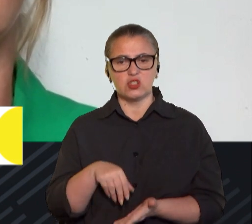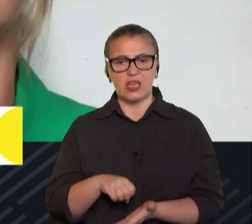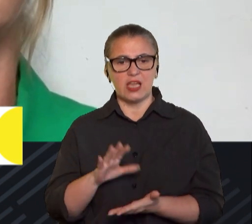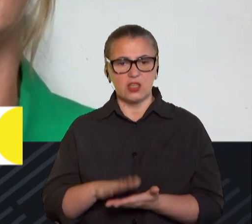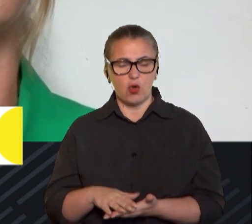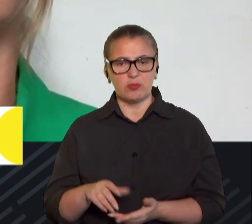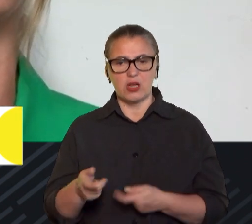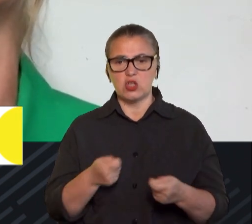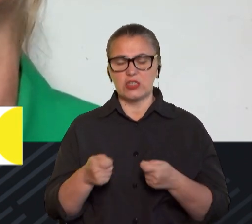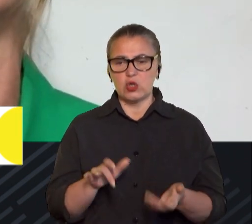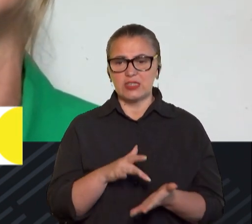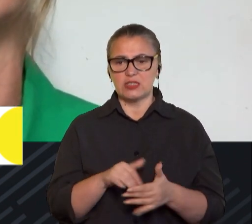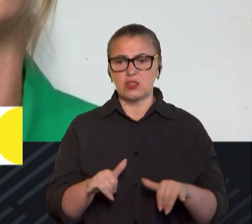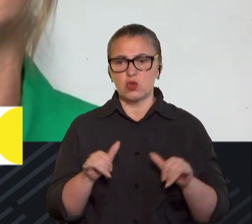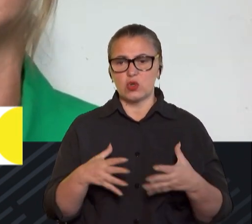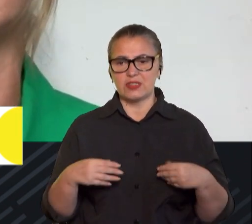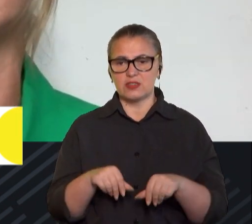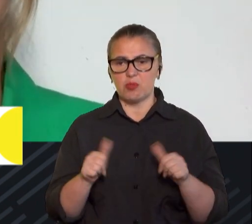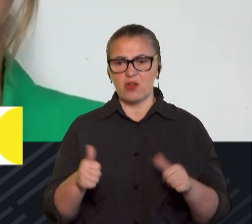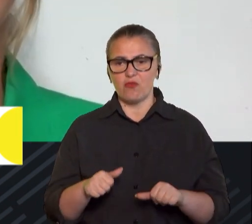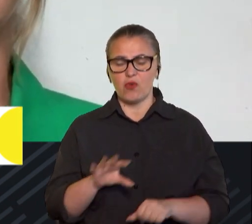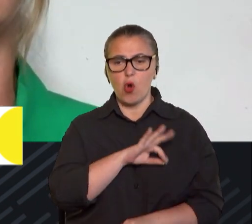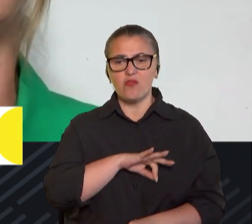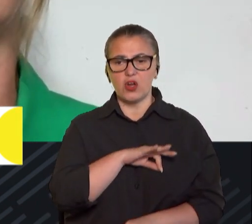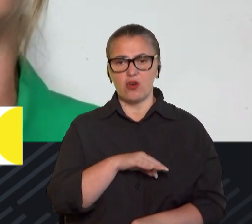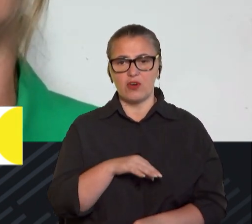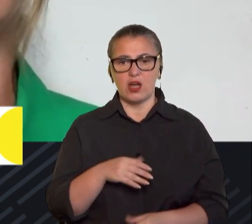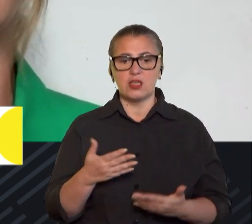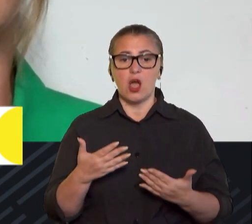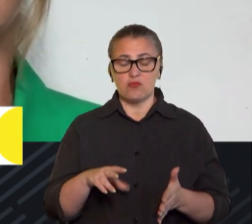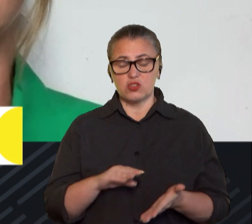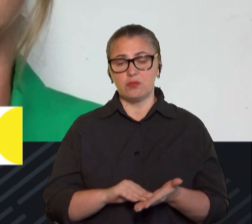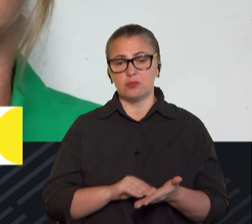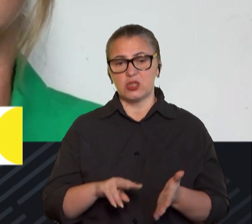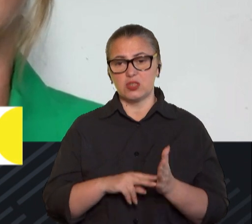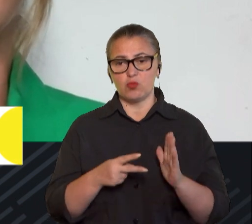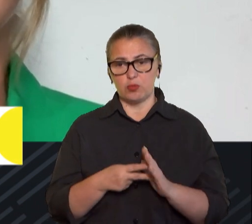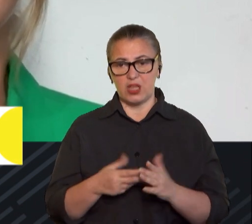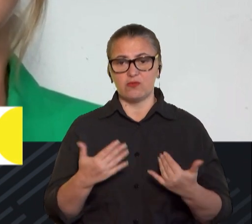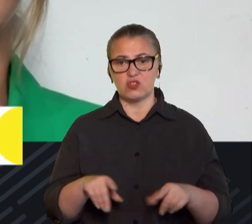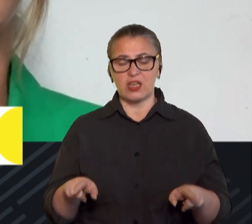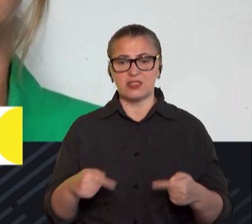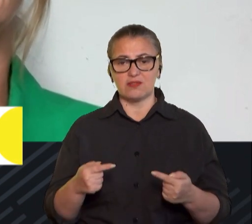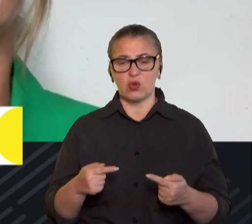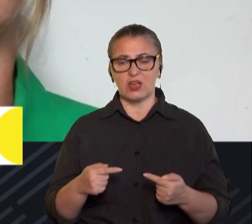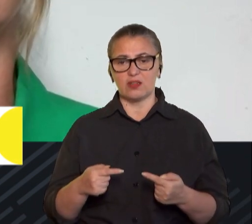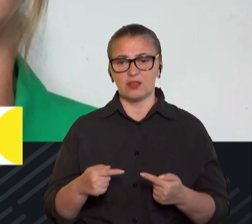координаційним центром розвитку сімейних форм виховання. Ми вже складаємо план, ми вже створили